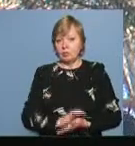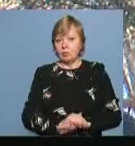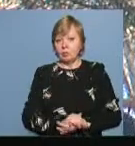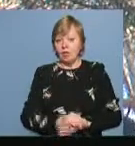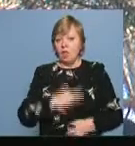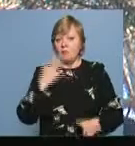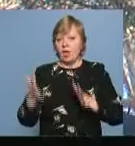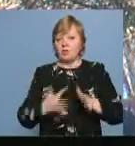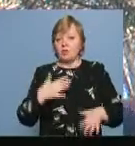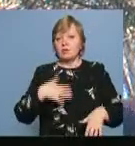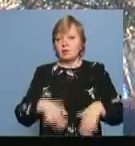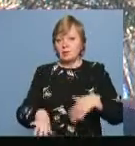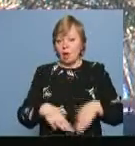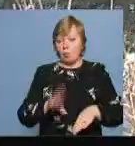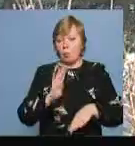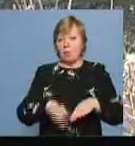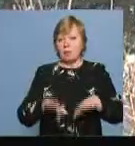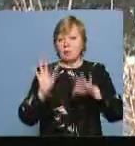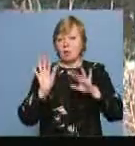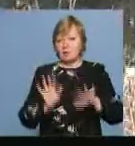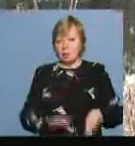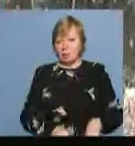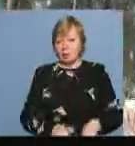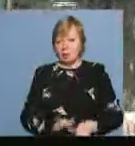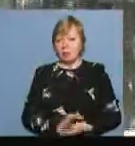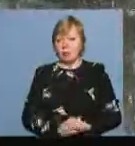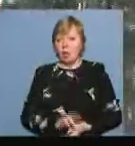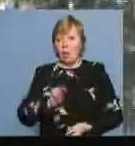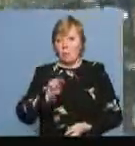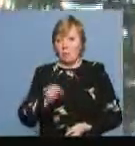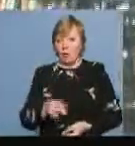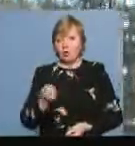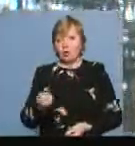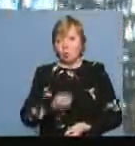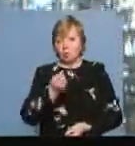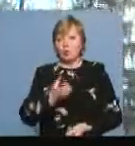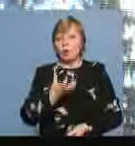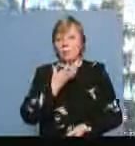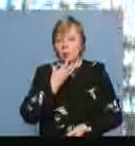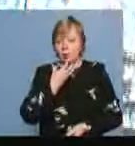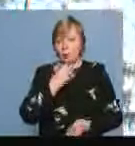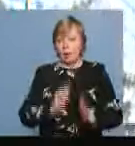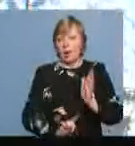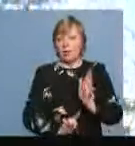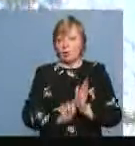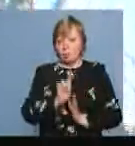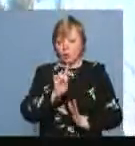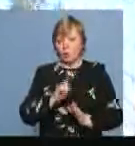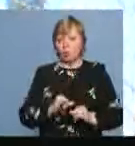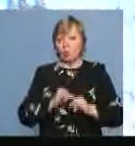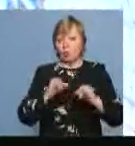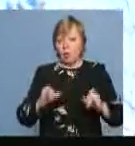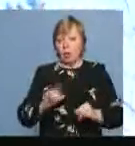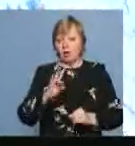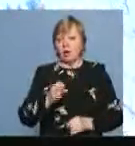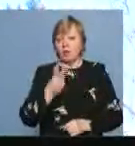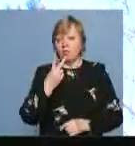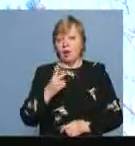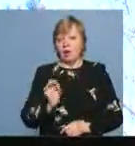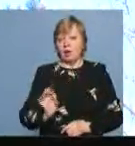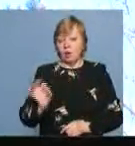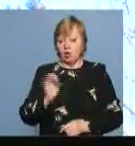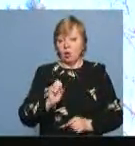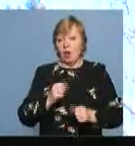Ветер слабый, без осадков. В пятницу немного потеплеет. Столбик термометра поднимется на пару градусов. К выходным